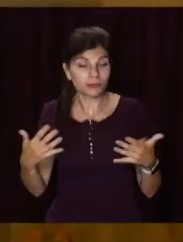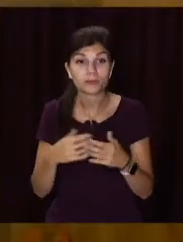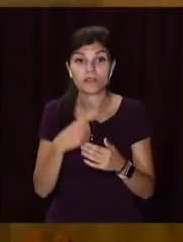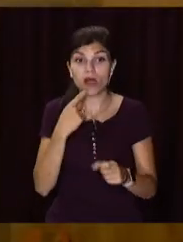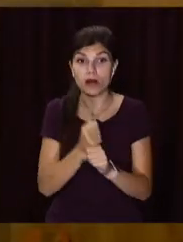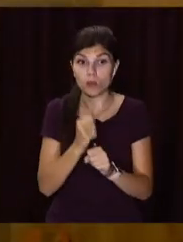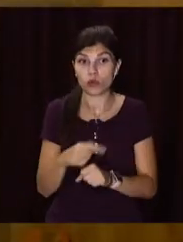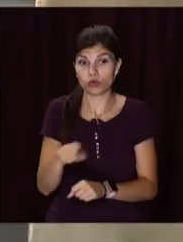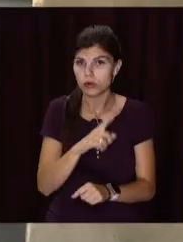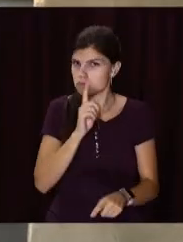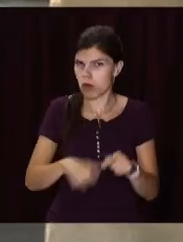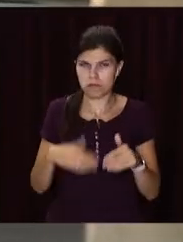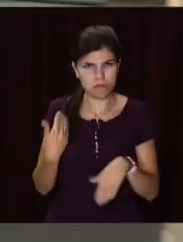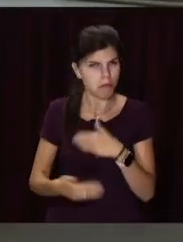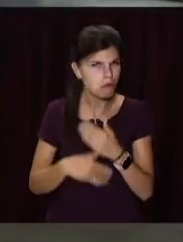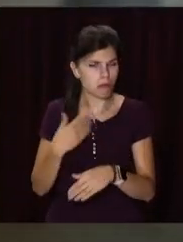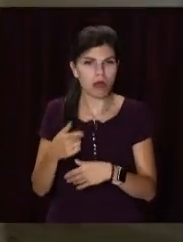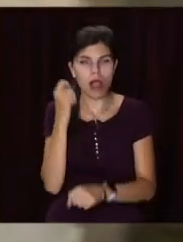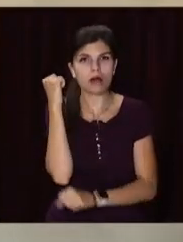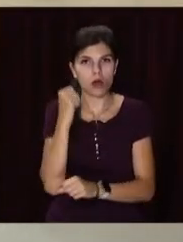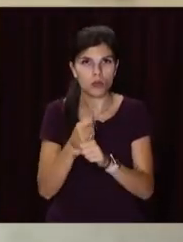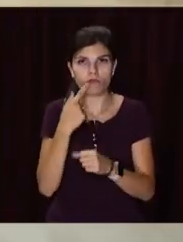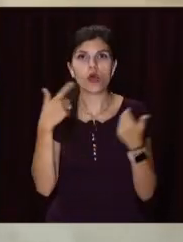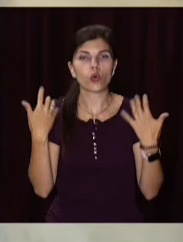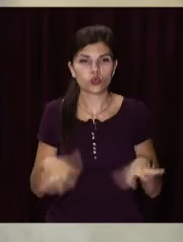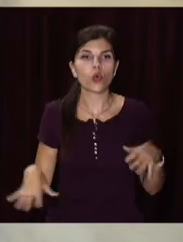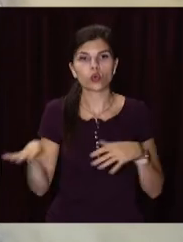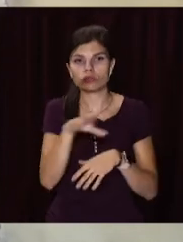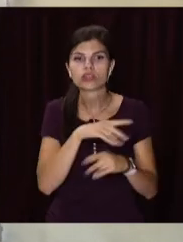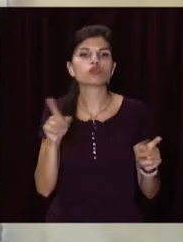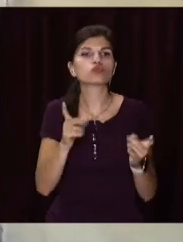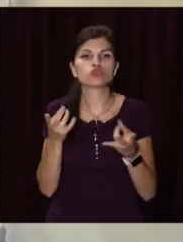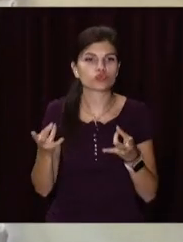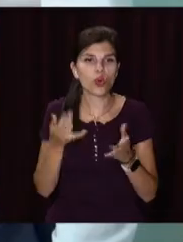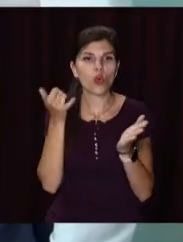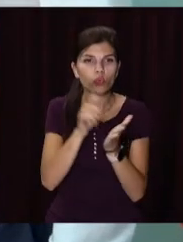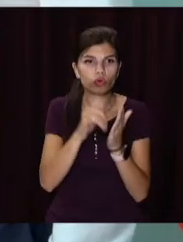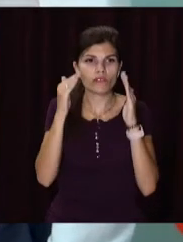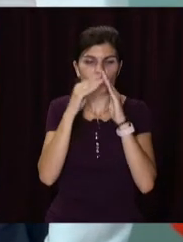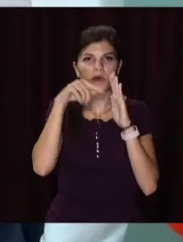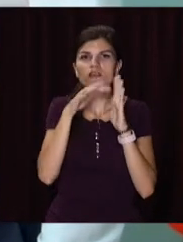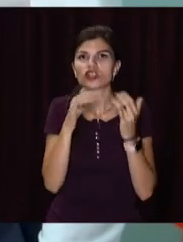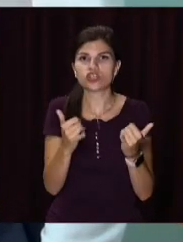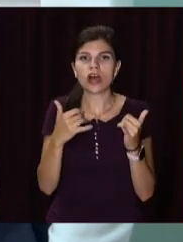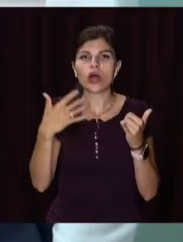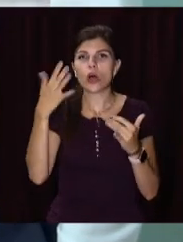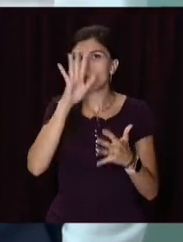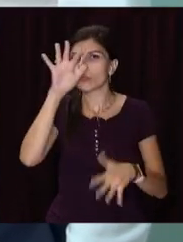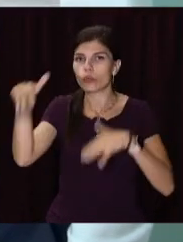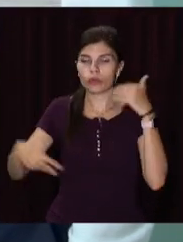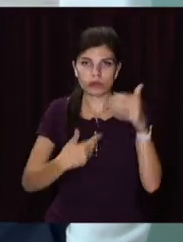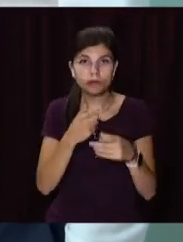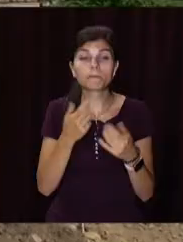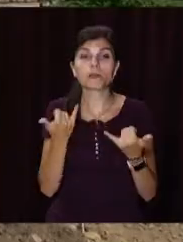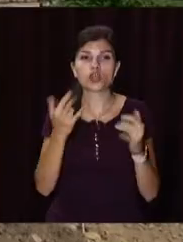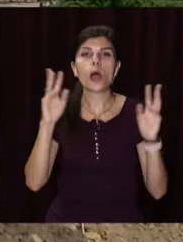навчальному закладі йдуть швидкими темпами. Підрядники кажуть, уже проклали усі інженерні мережі, встановили у будівлі сучасну систему вентиляції. Нині